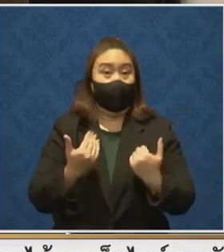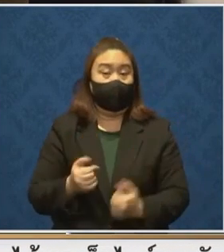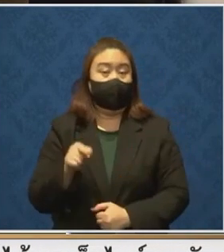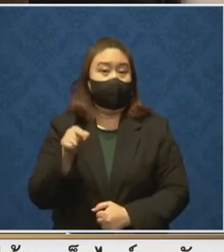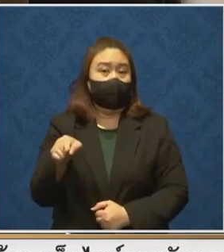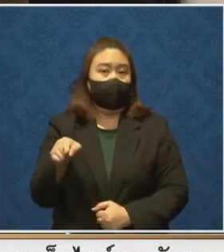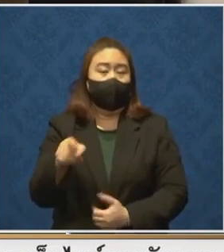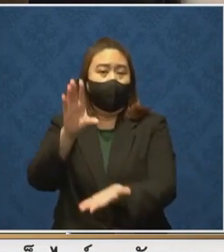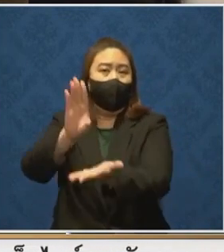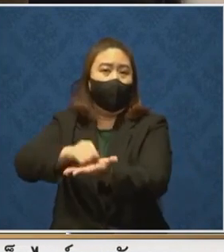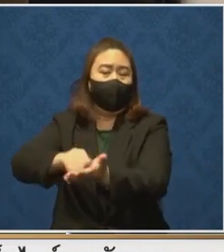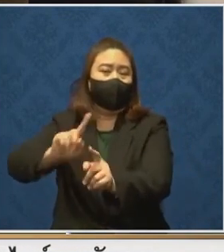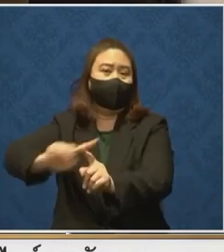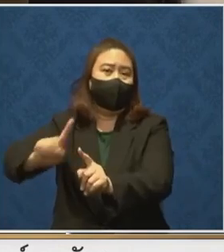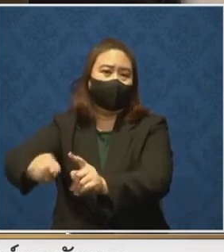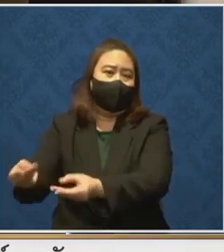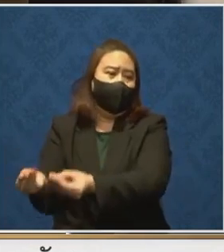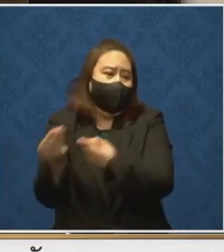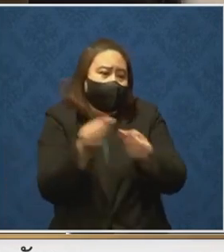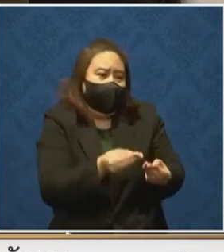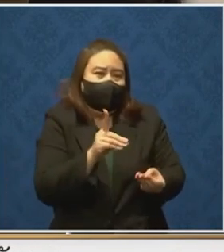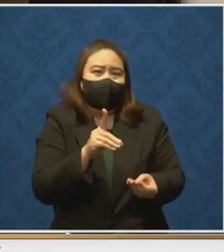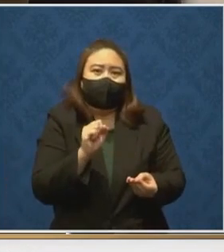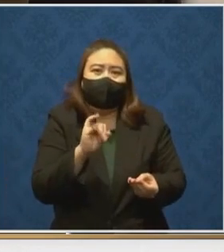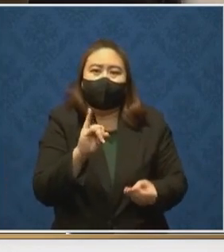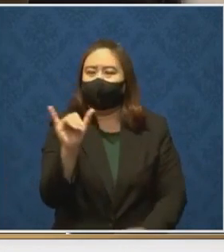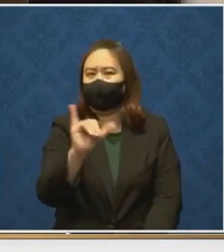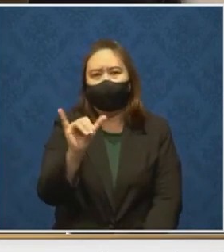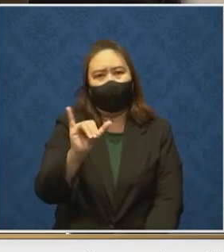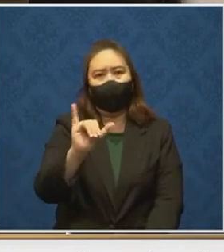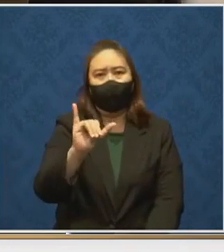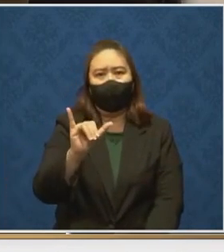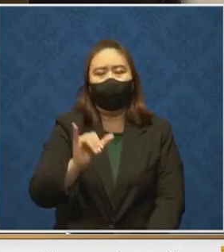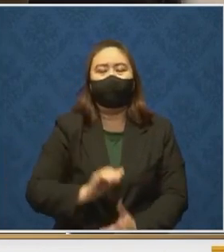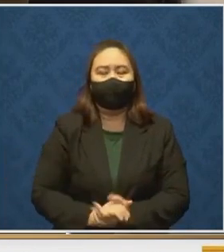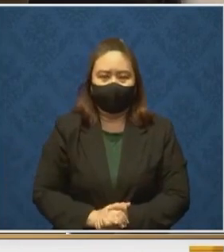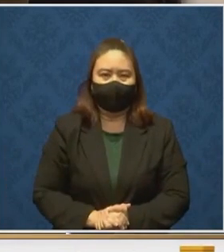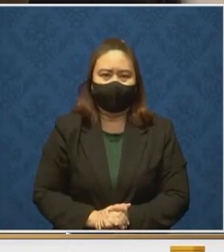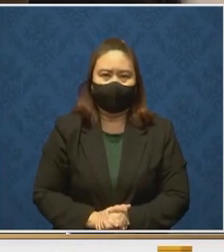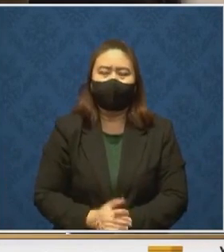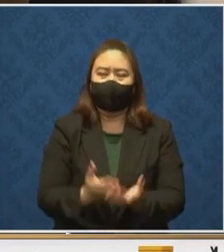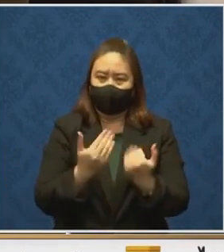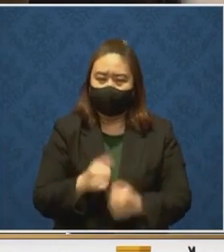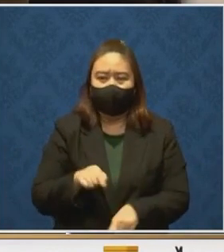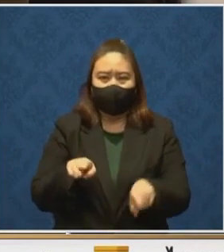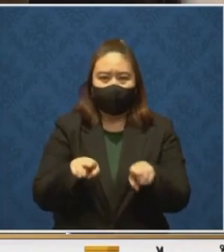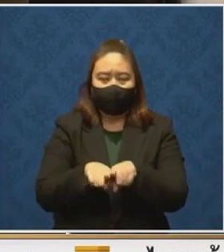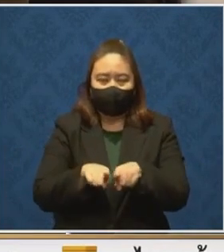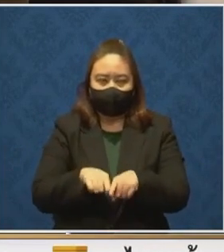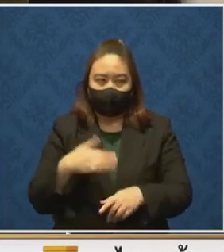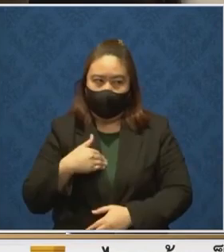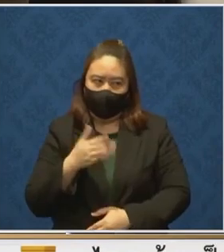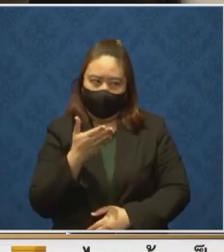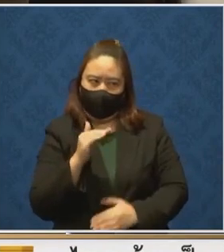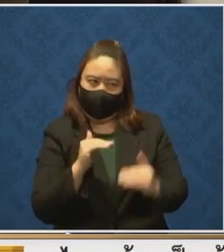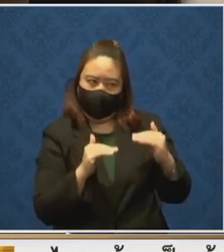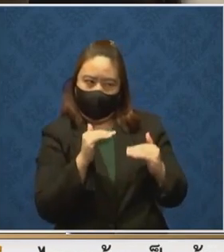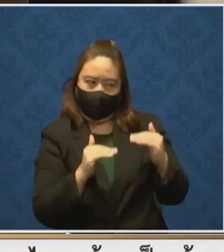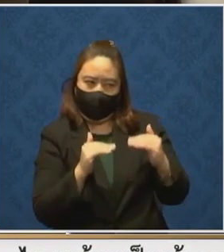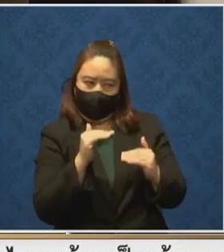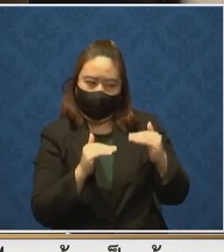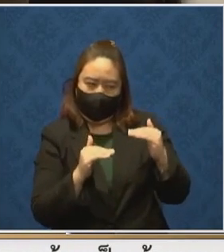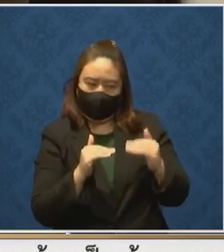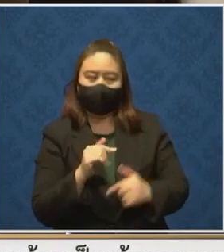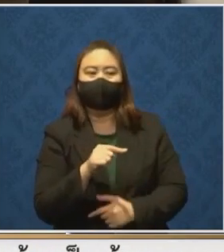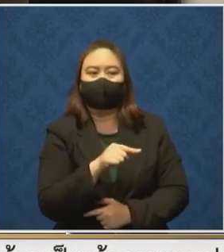ไม่ส่งข้อมูลใด ให้กับ DSI เลยท่ปภาานิคโรภาการที่เขาต่อรองถึงขั้นว่าจะ